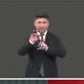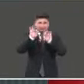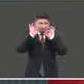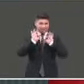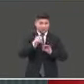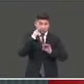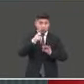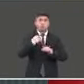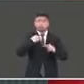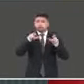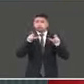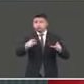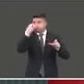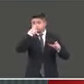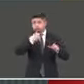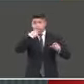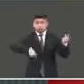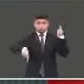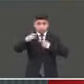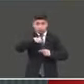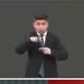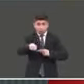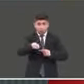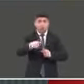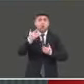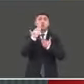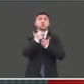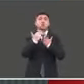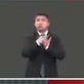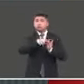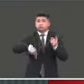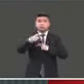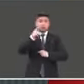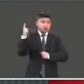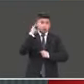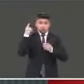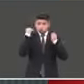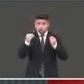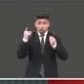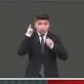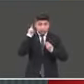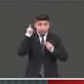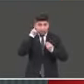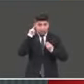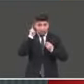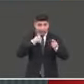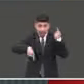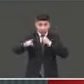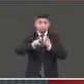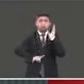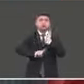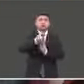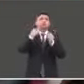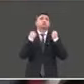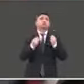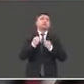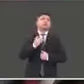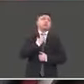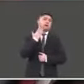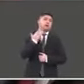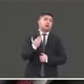alınan tedbirlere ve belirlenen kurallara uygun şekilde başarıyla yürüyor